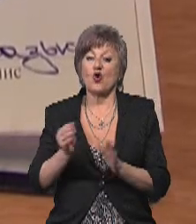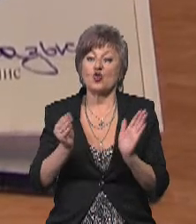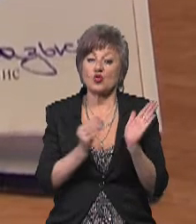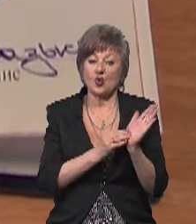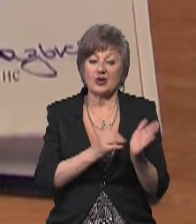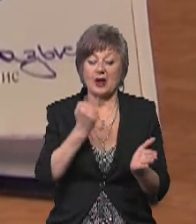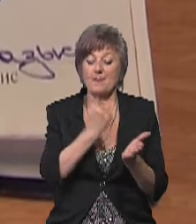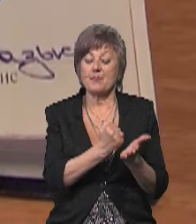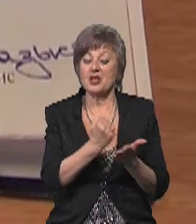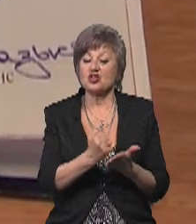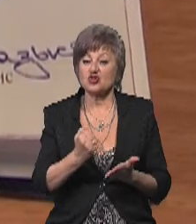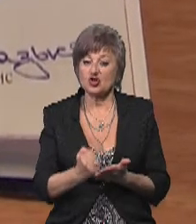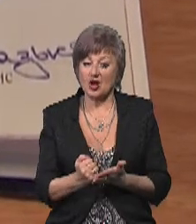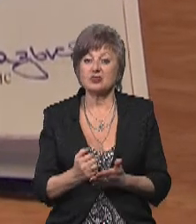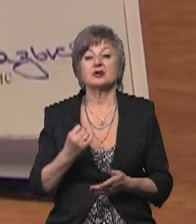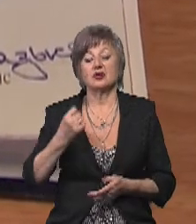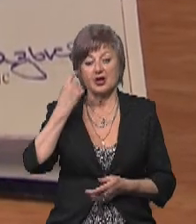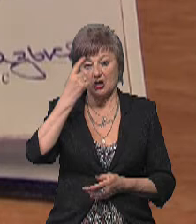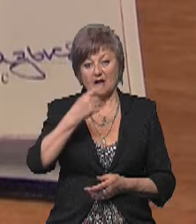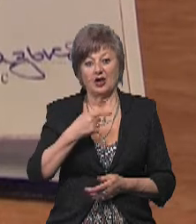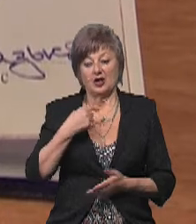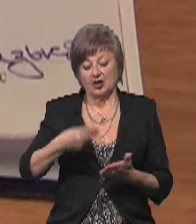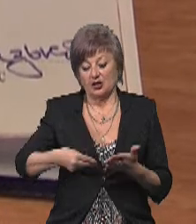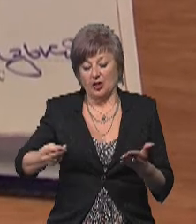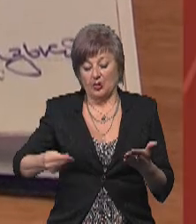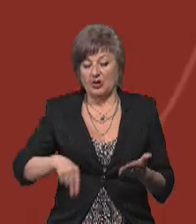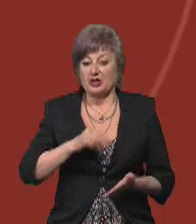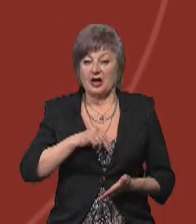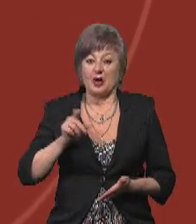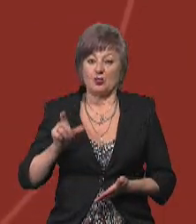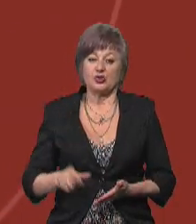печатку установи та особистий підпис працівника.